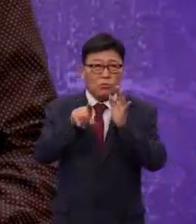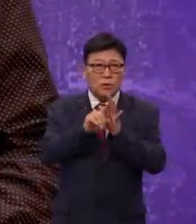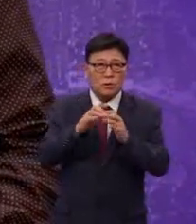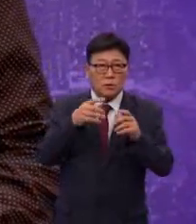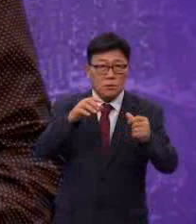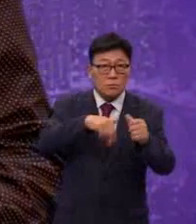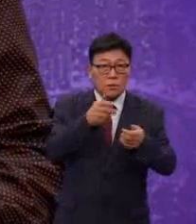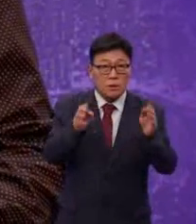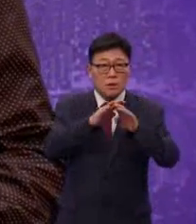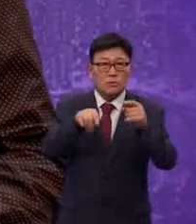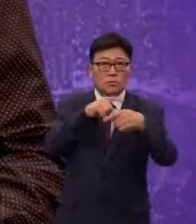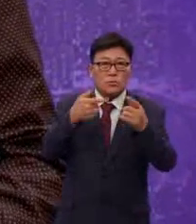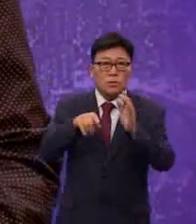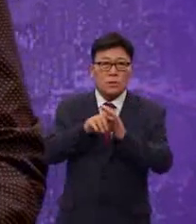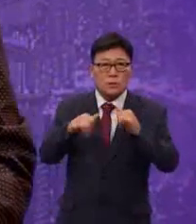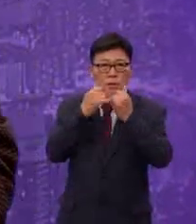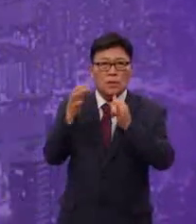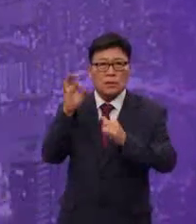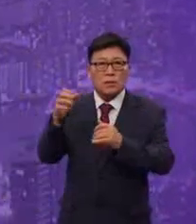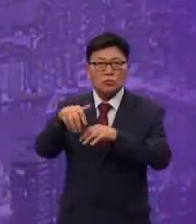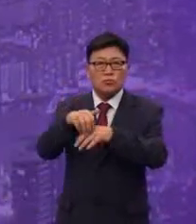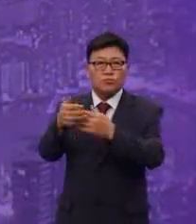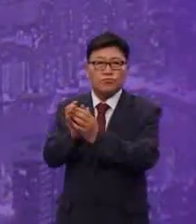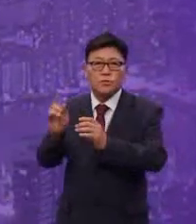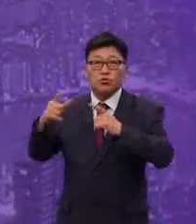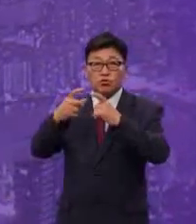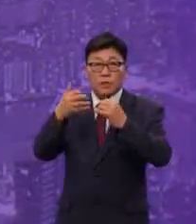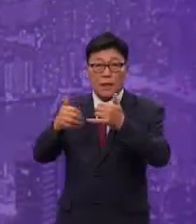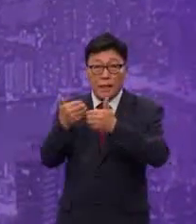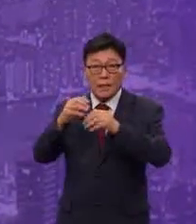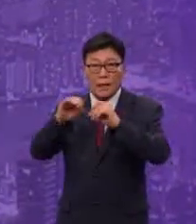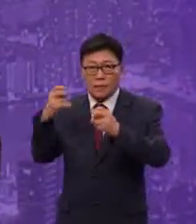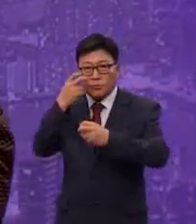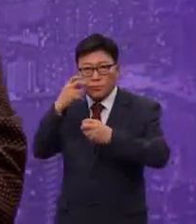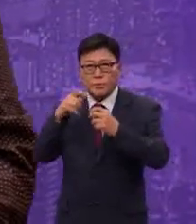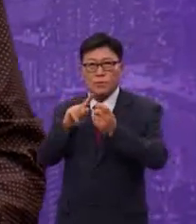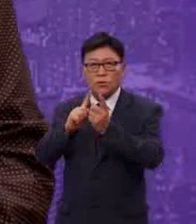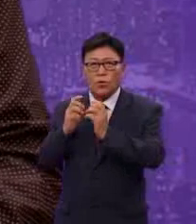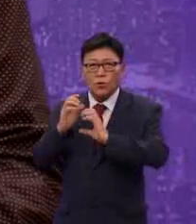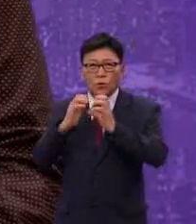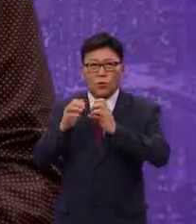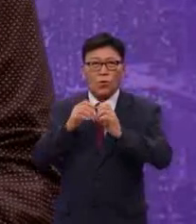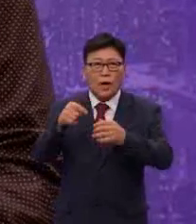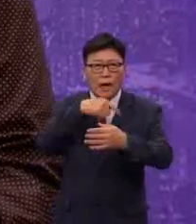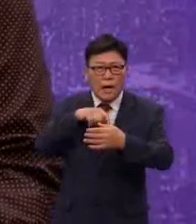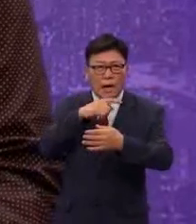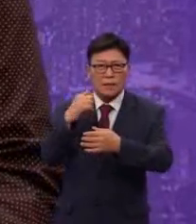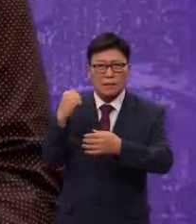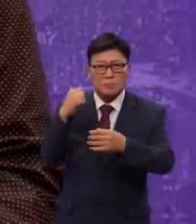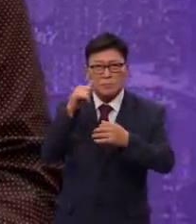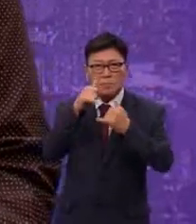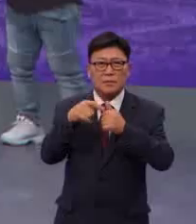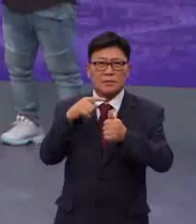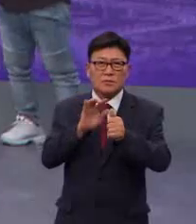위한 사회적 경제 조직 교육과 주민의 갈등 관리 및 소통 체계 등 내실 있는 교육적 지원 방안이 필요하다고 말씀드리고